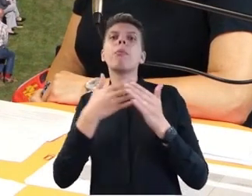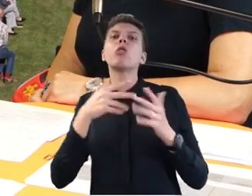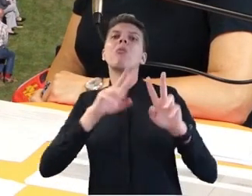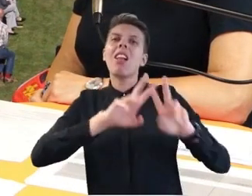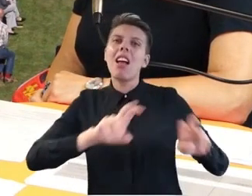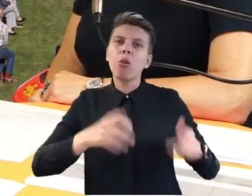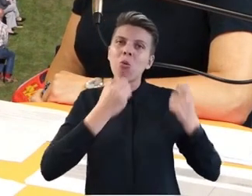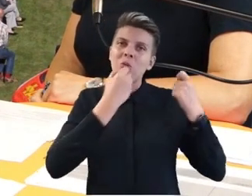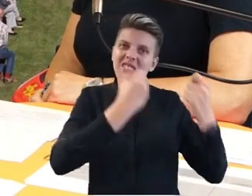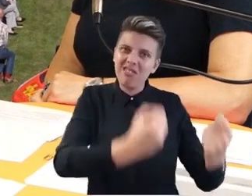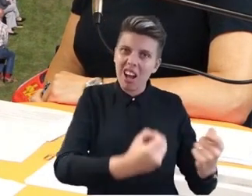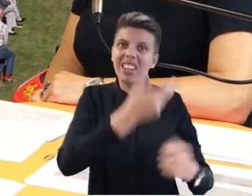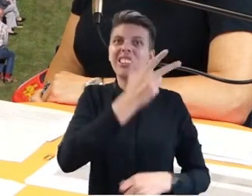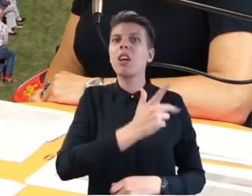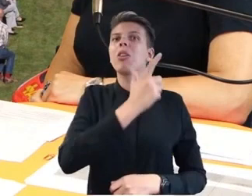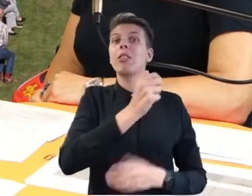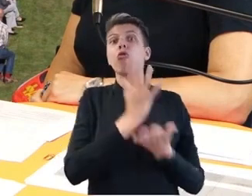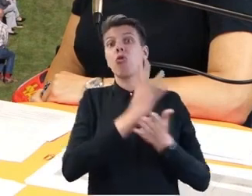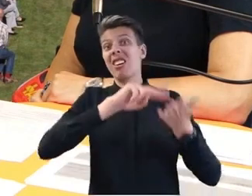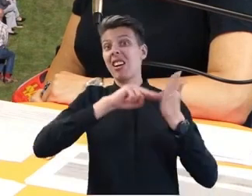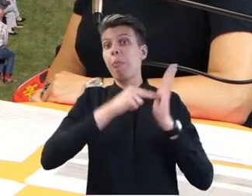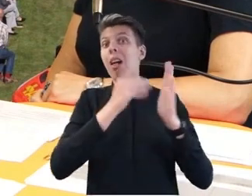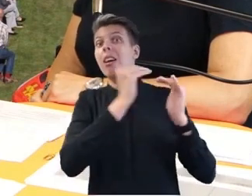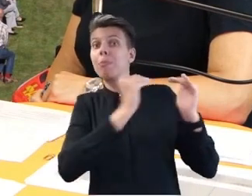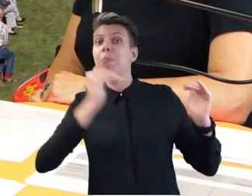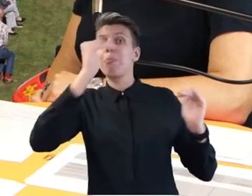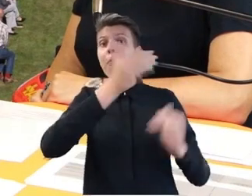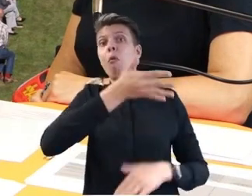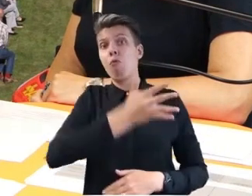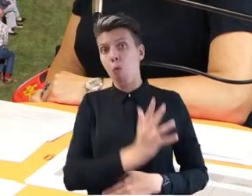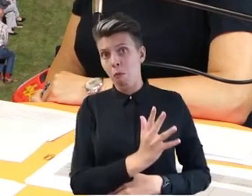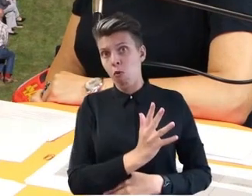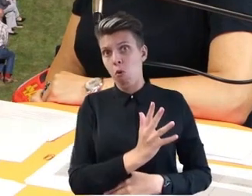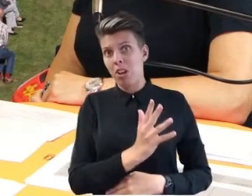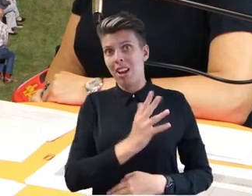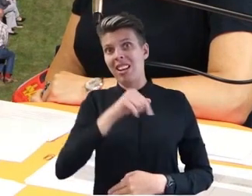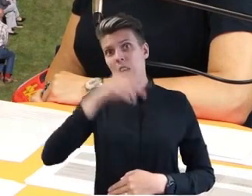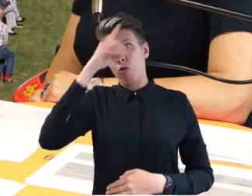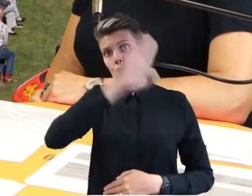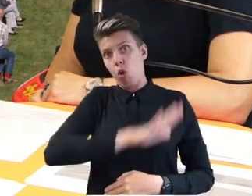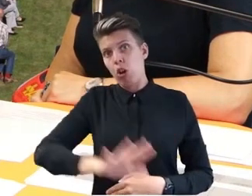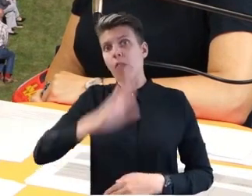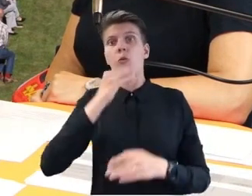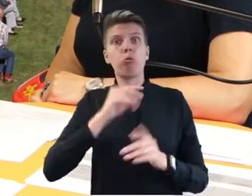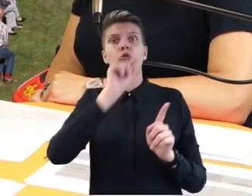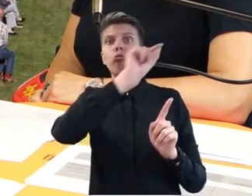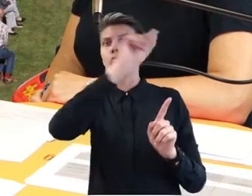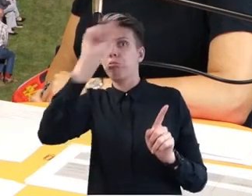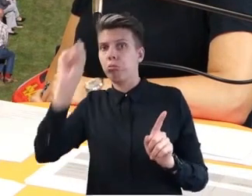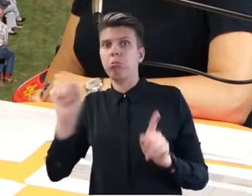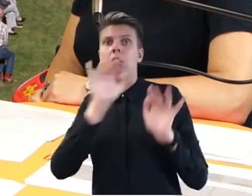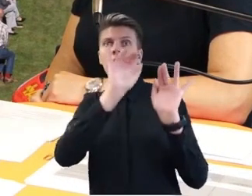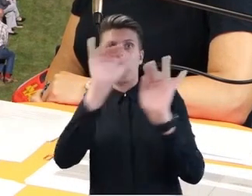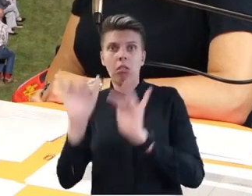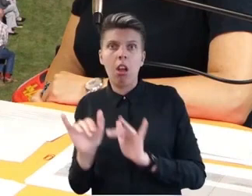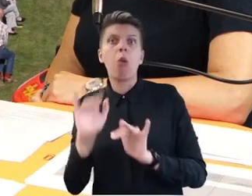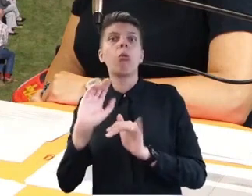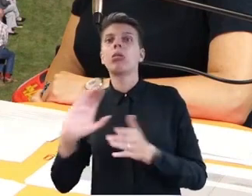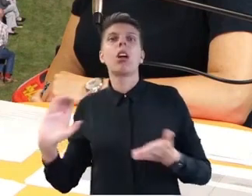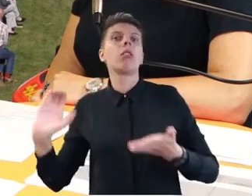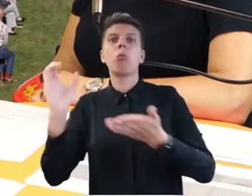320 geplant über 500 fahrzeuge die flächendeckend in deutschland verteilt sind und so jeden einsatzort